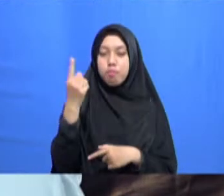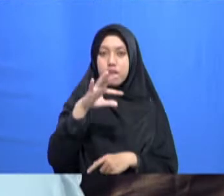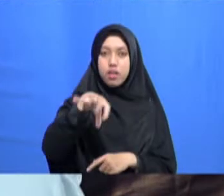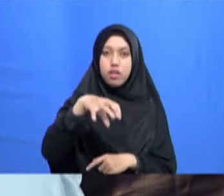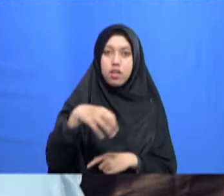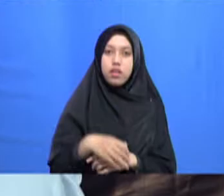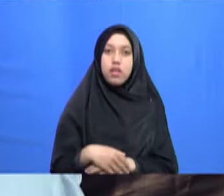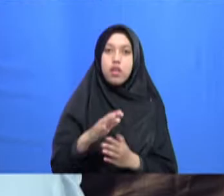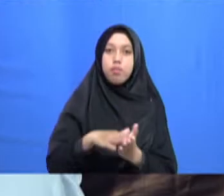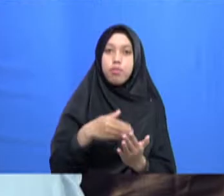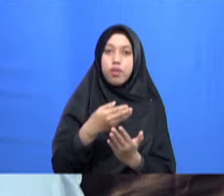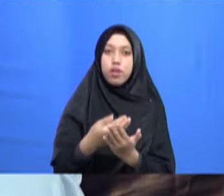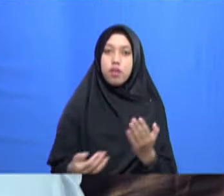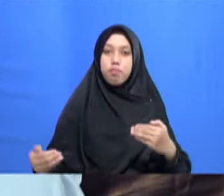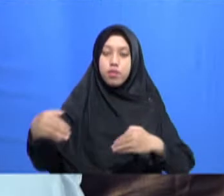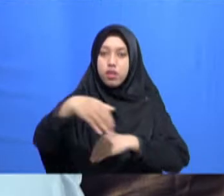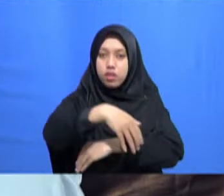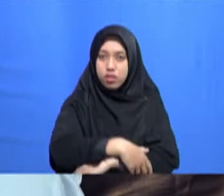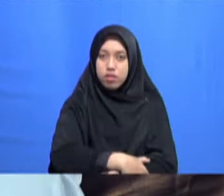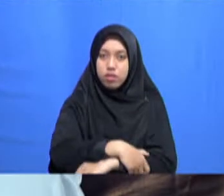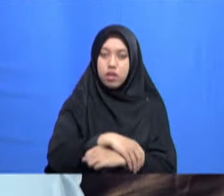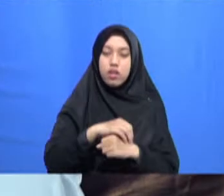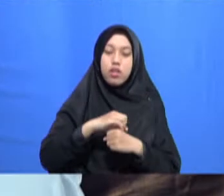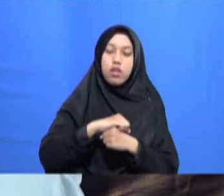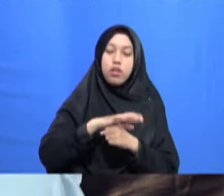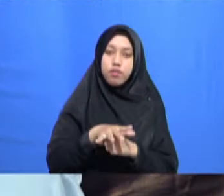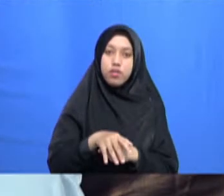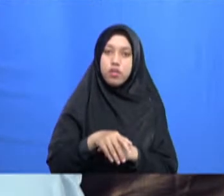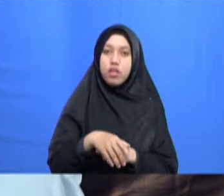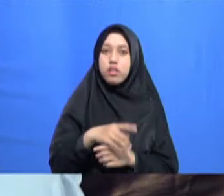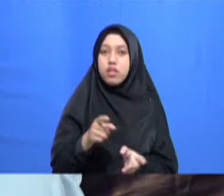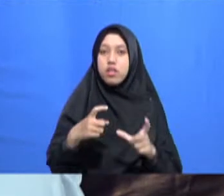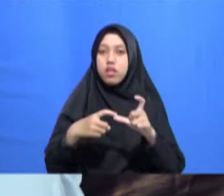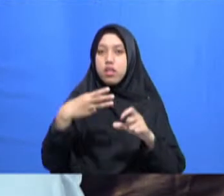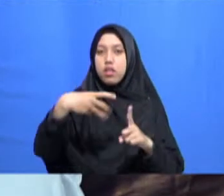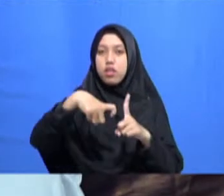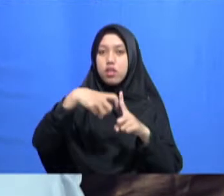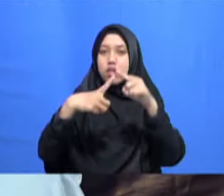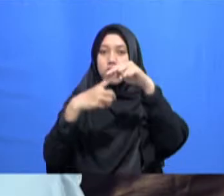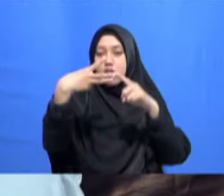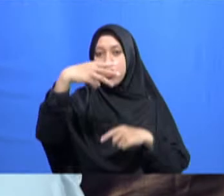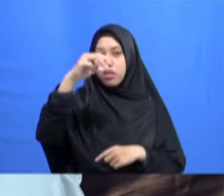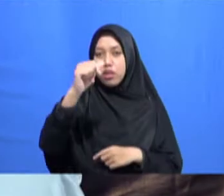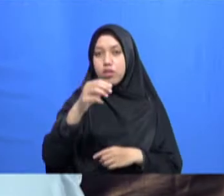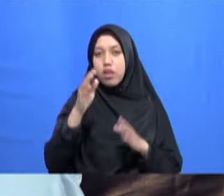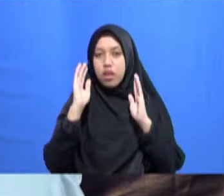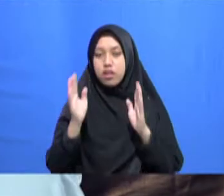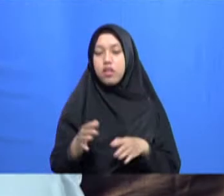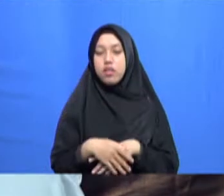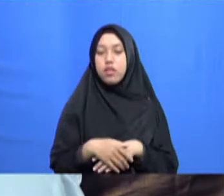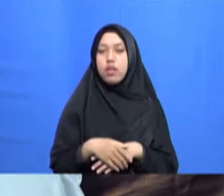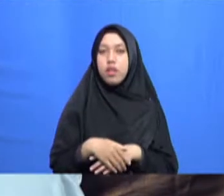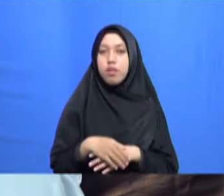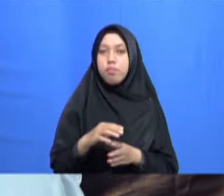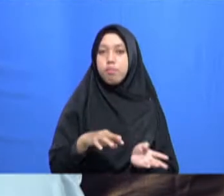program pelindungan dampak pandemi COVID-19 bagi sektor real berupa program pemulihan ekonomi. Sebagai